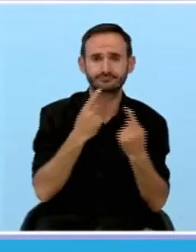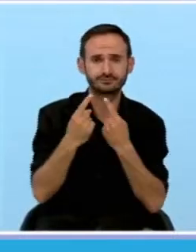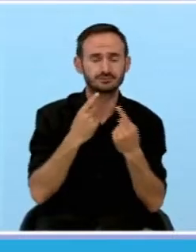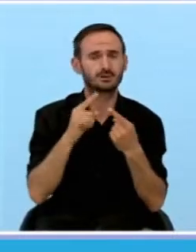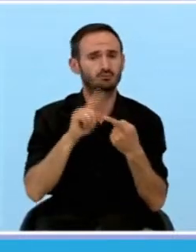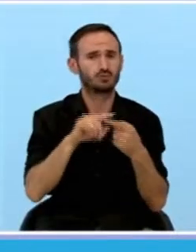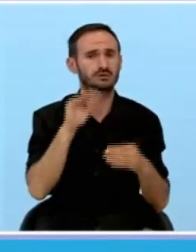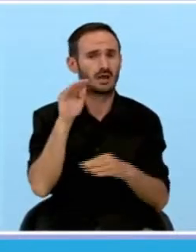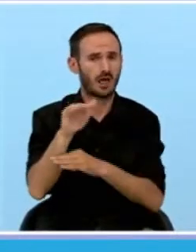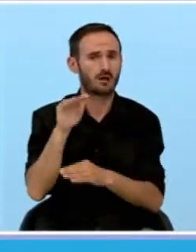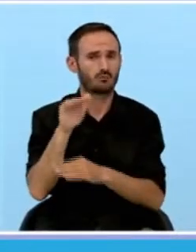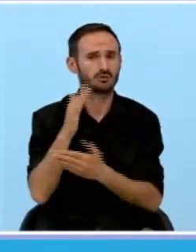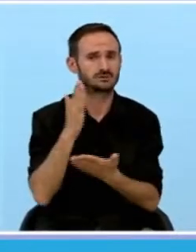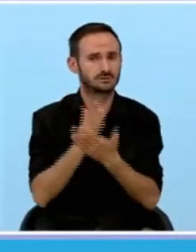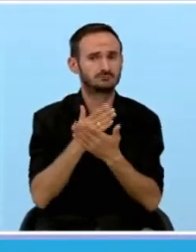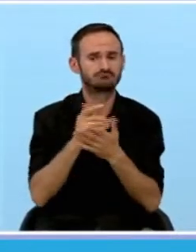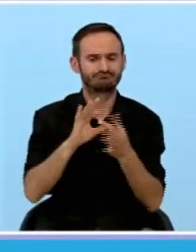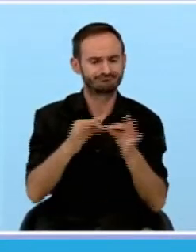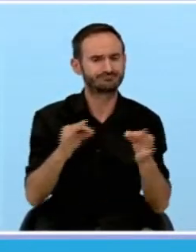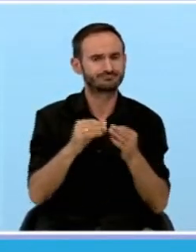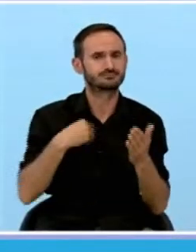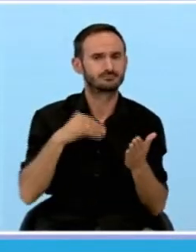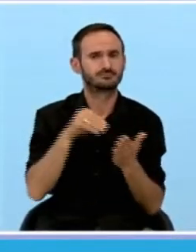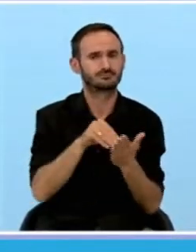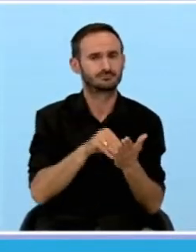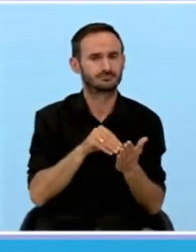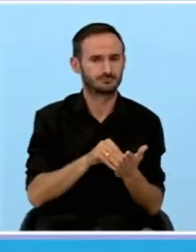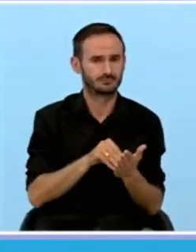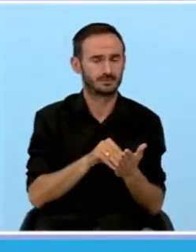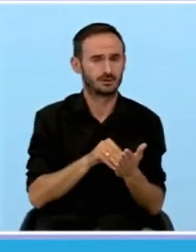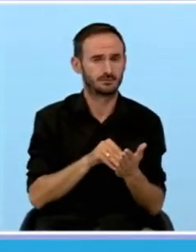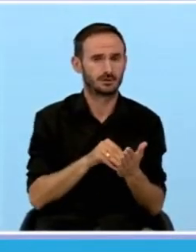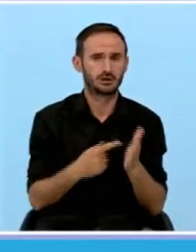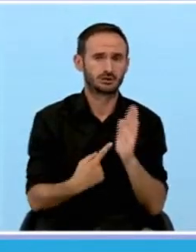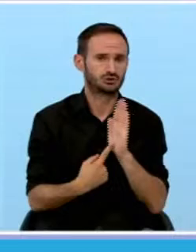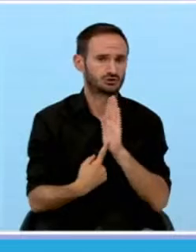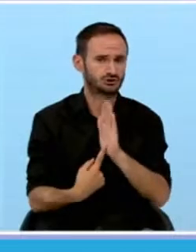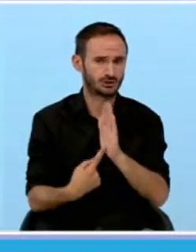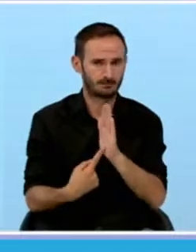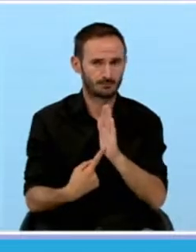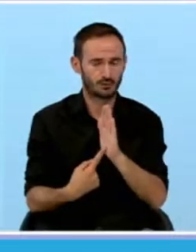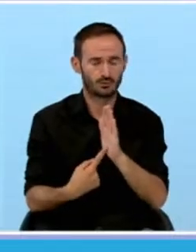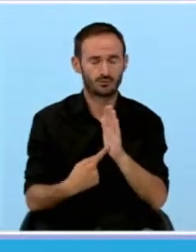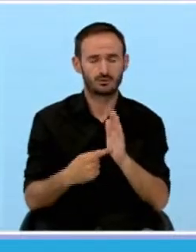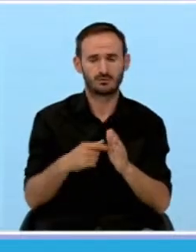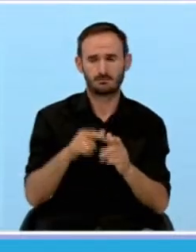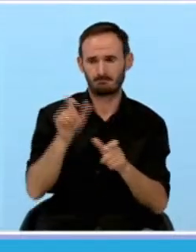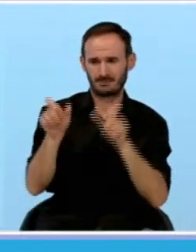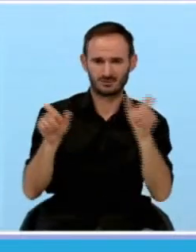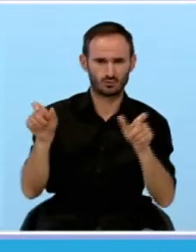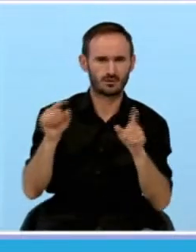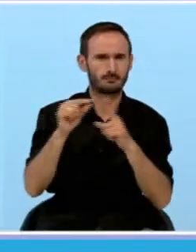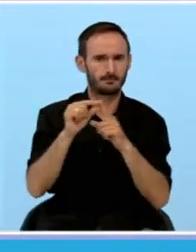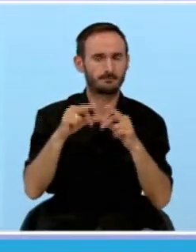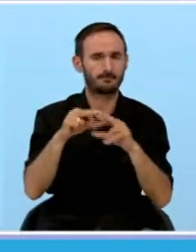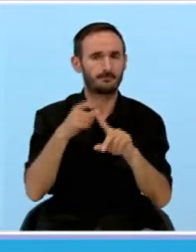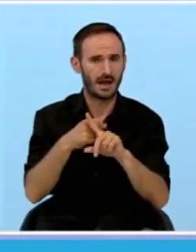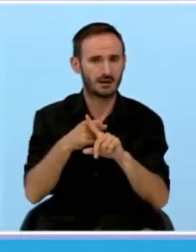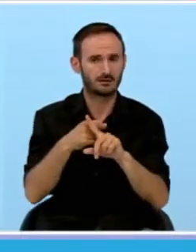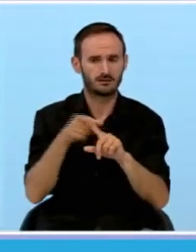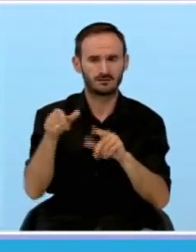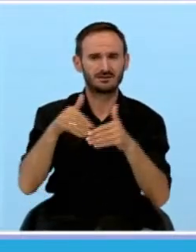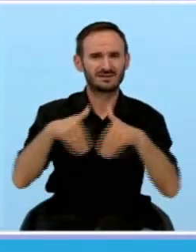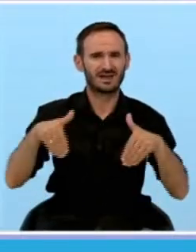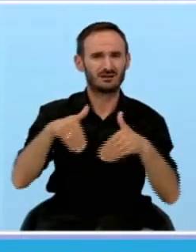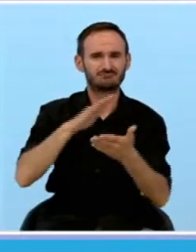I kemi nxjerr. Ta zëm për rastin e personave me aftësitë kufizum që lirohen nga zhduganimi i automjeteve, ne para dy vitesh kemi dalë